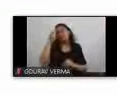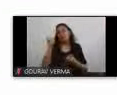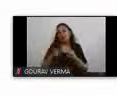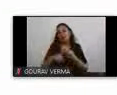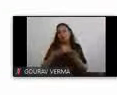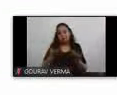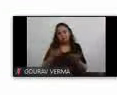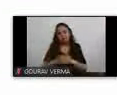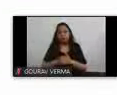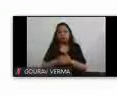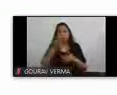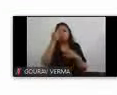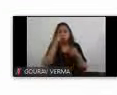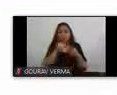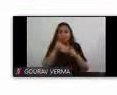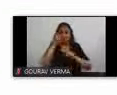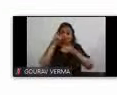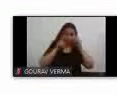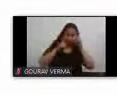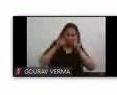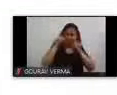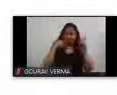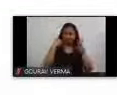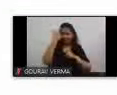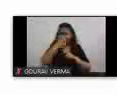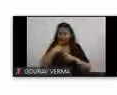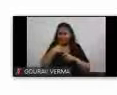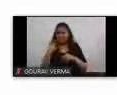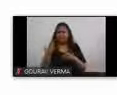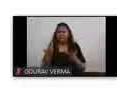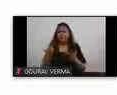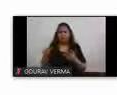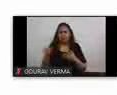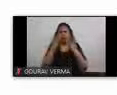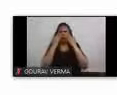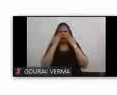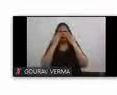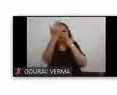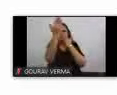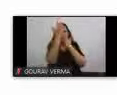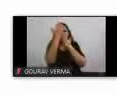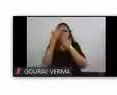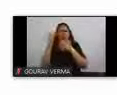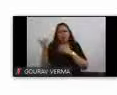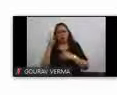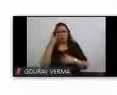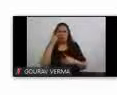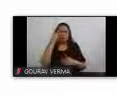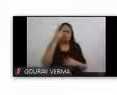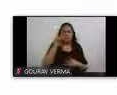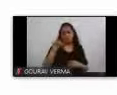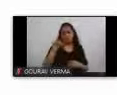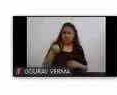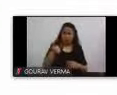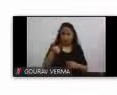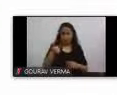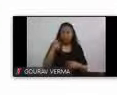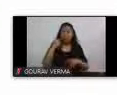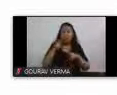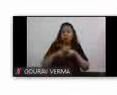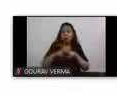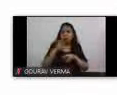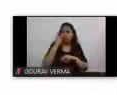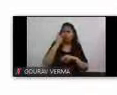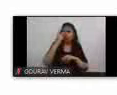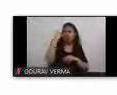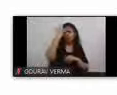फेशियल एक्सप्रेशंस यूज कर रहे हो, ये सब बच्चे के विजुअल कैपेबिलिटीज के अंदर है, बच्चे के विजन के